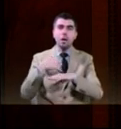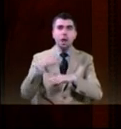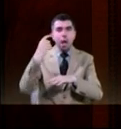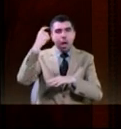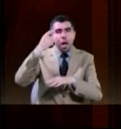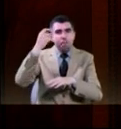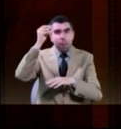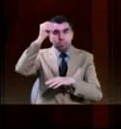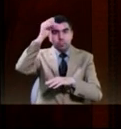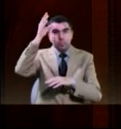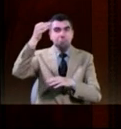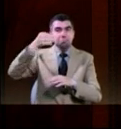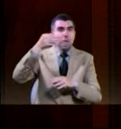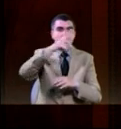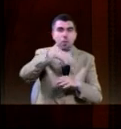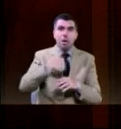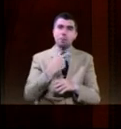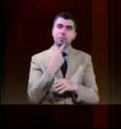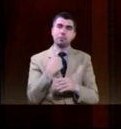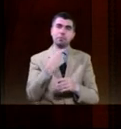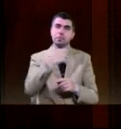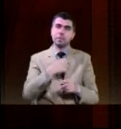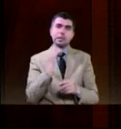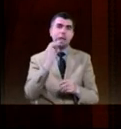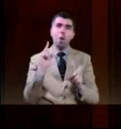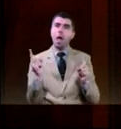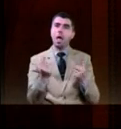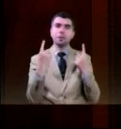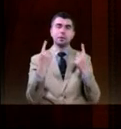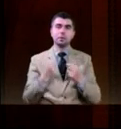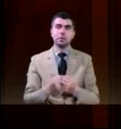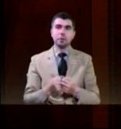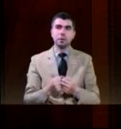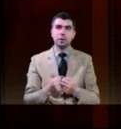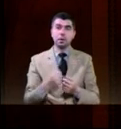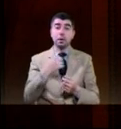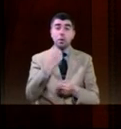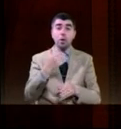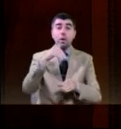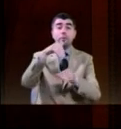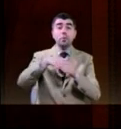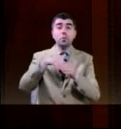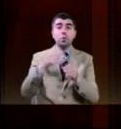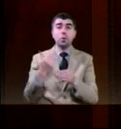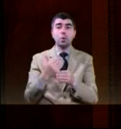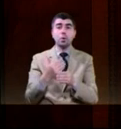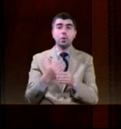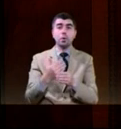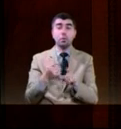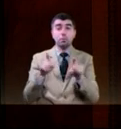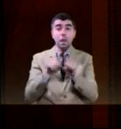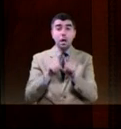الكافي باش ندير اصلاح اخر. هو اللي دار، هو اللي دار البيتي، المكتب